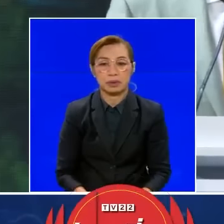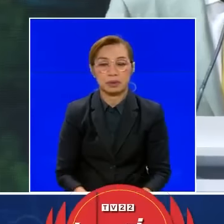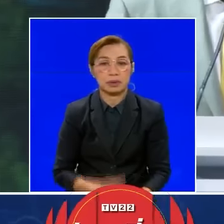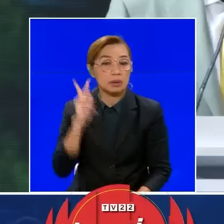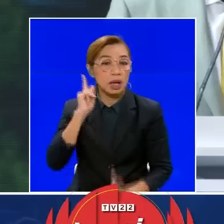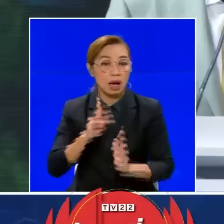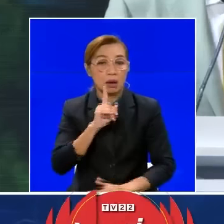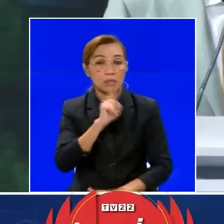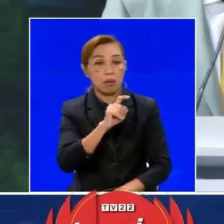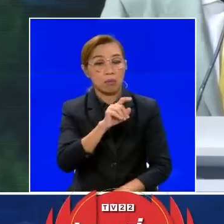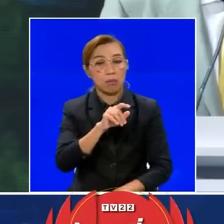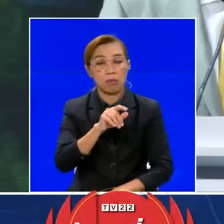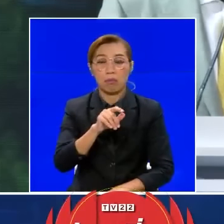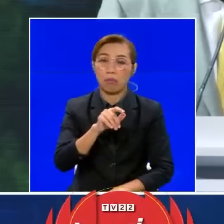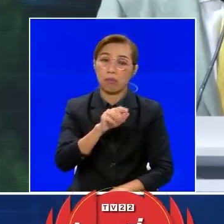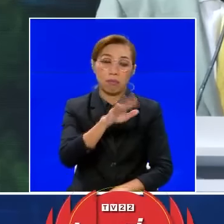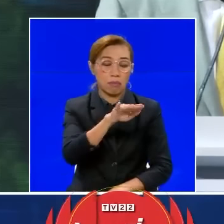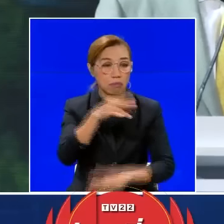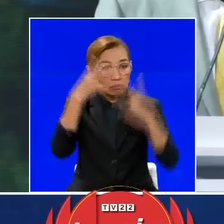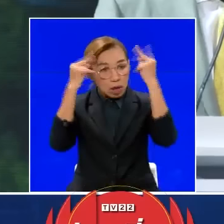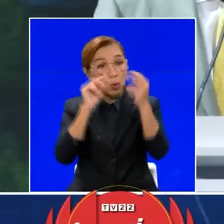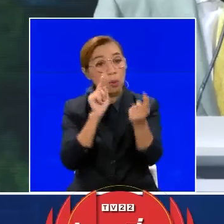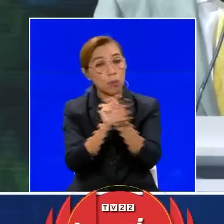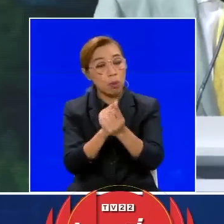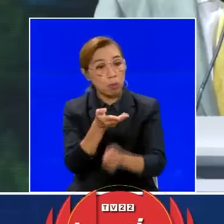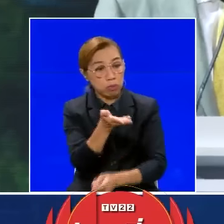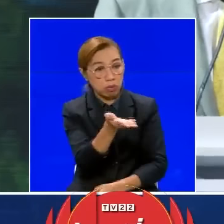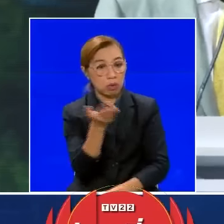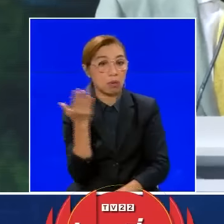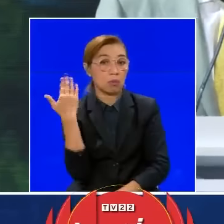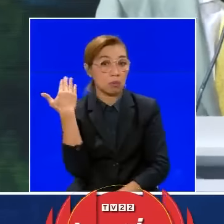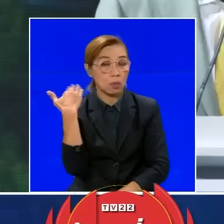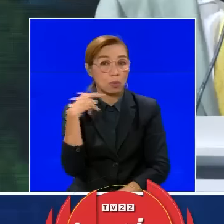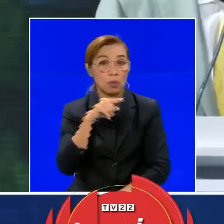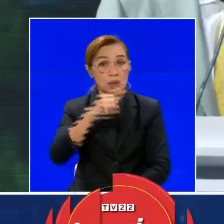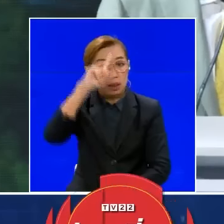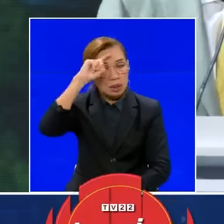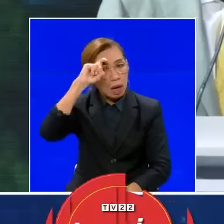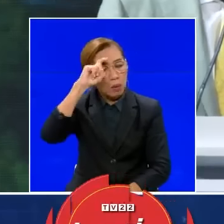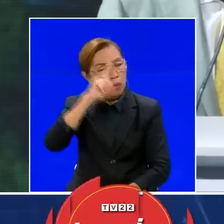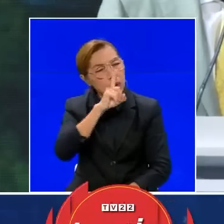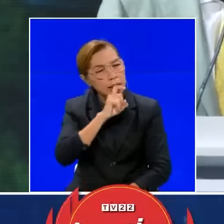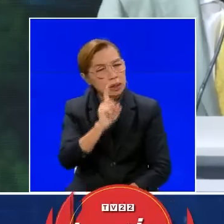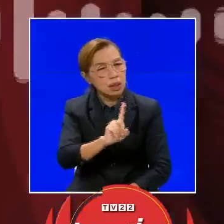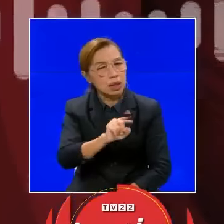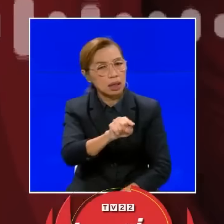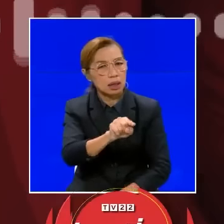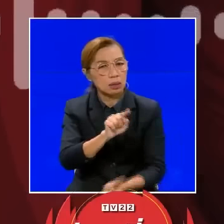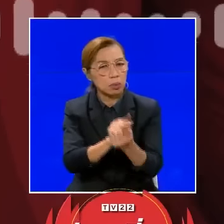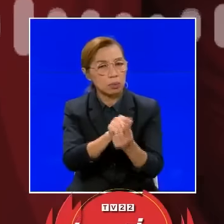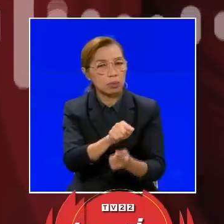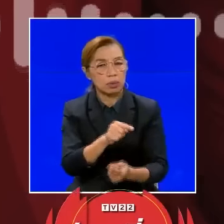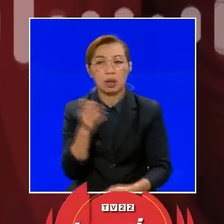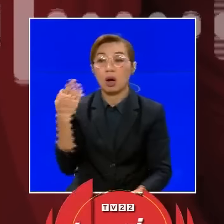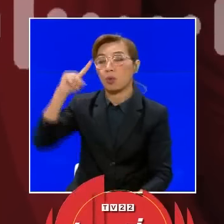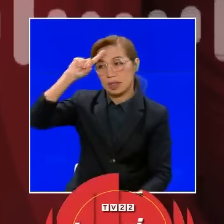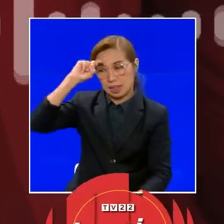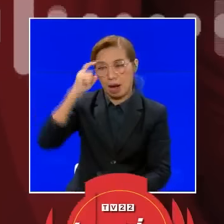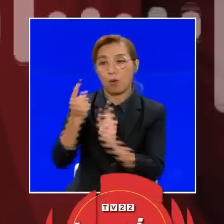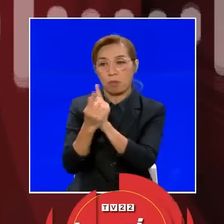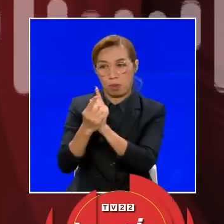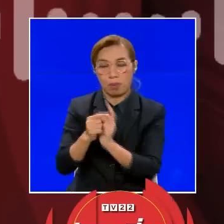อาจารย์แล้วคือท่านนายกเนี่ยคือมาพบอาจารย์เมื่อวันเสาร์หรืออาทิตย์แต่ที่ผ่านมา